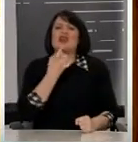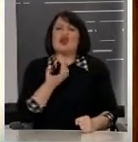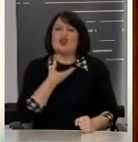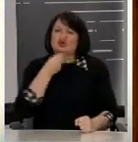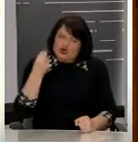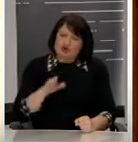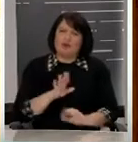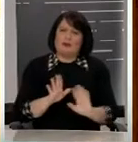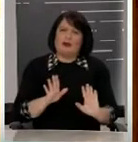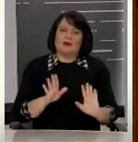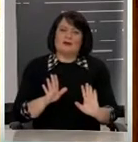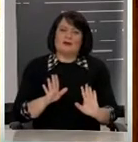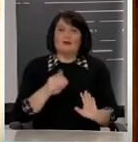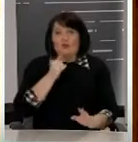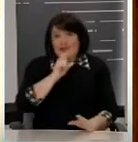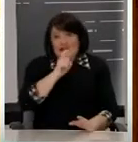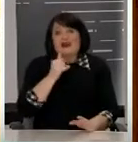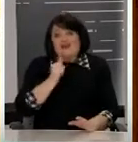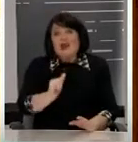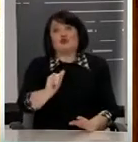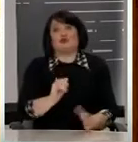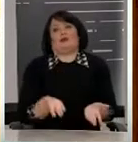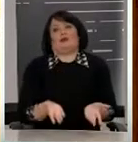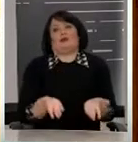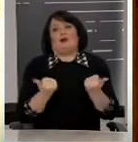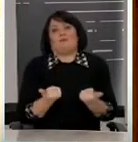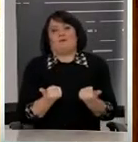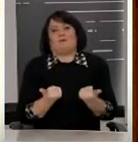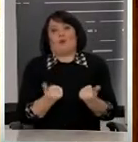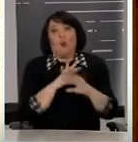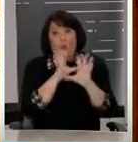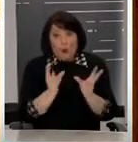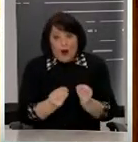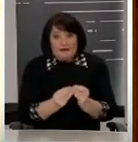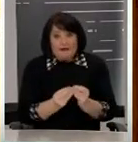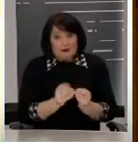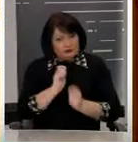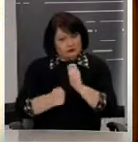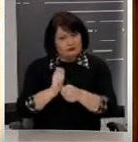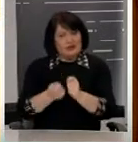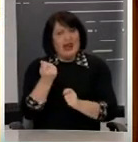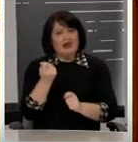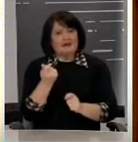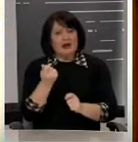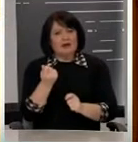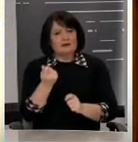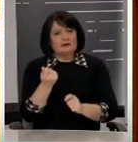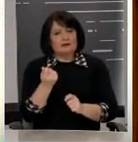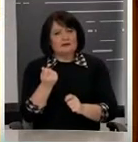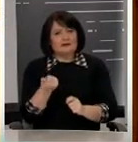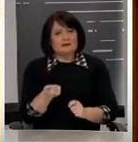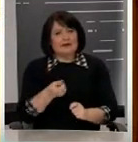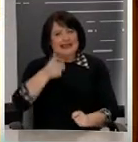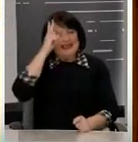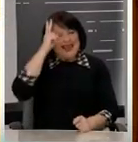καλά το λες Γιώργο, μη βιώσιμου χρέους. Και όλα αυτά σήμερα δεν τα επιβάλλουν